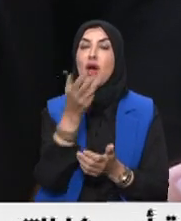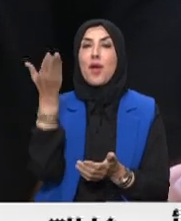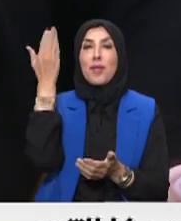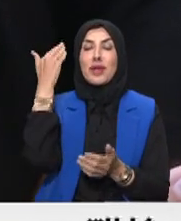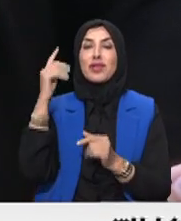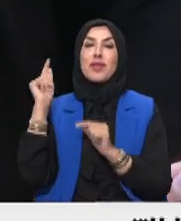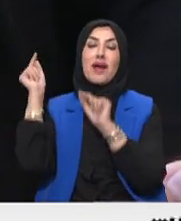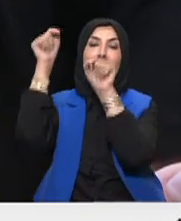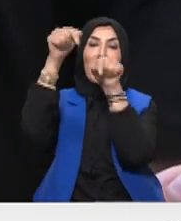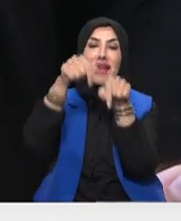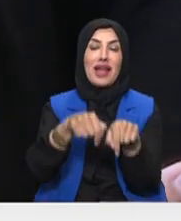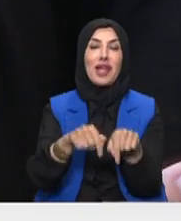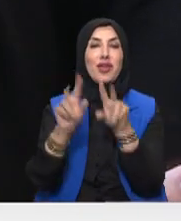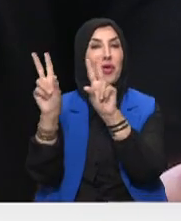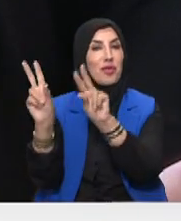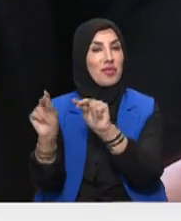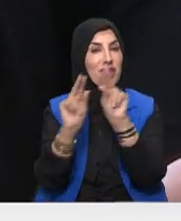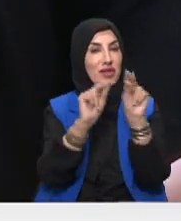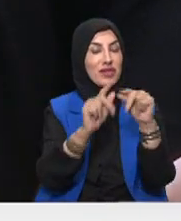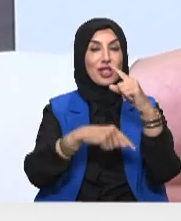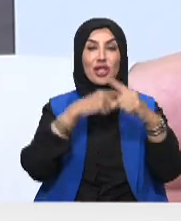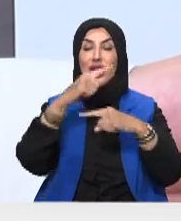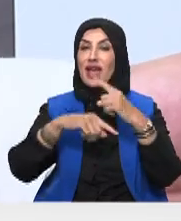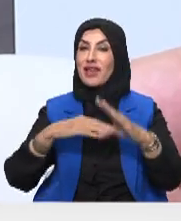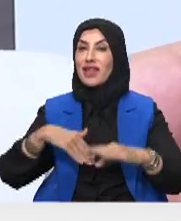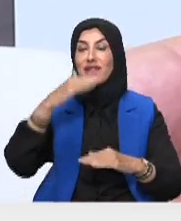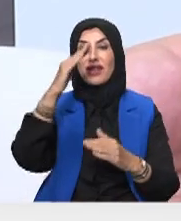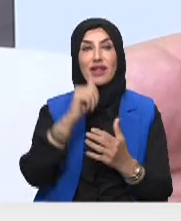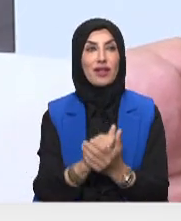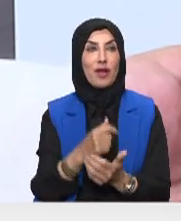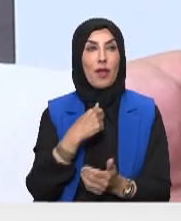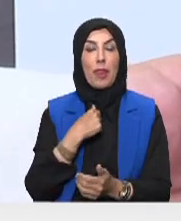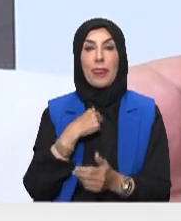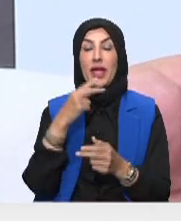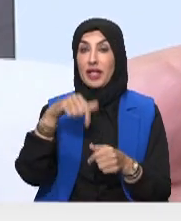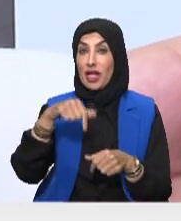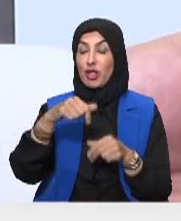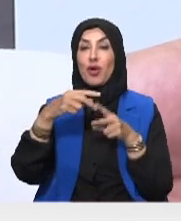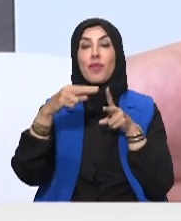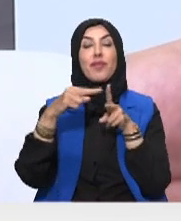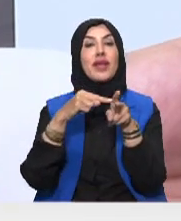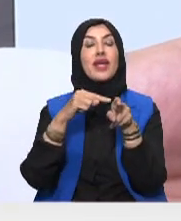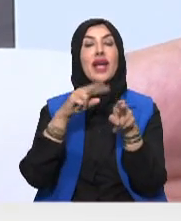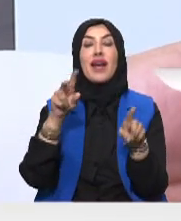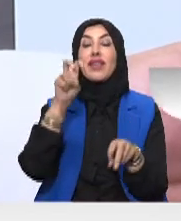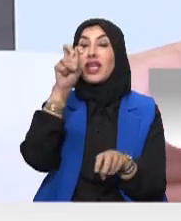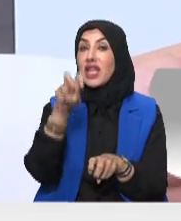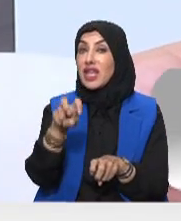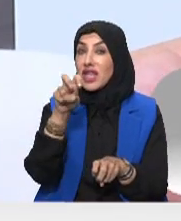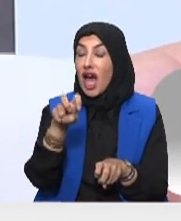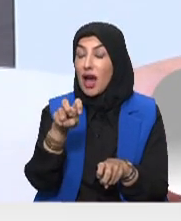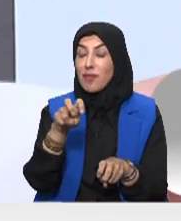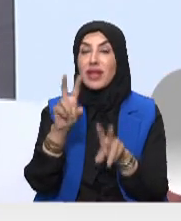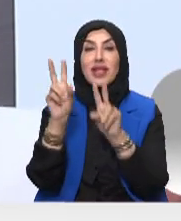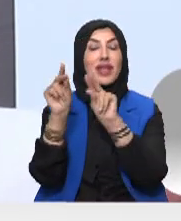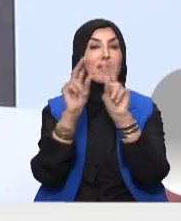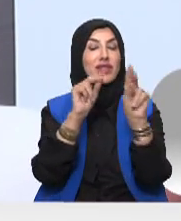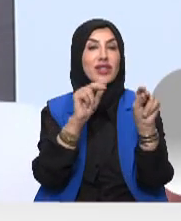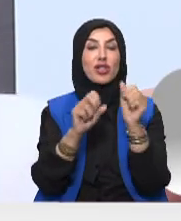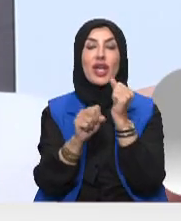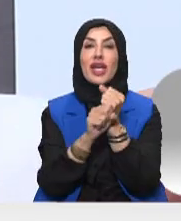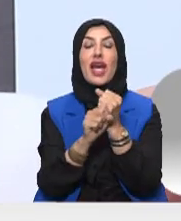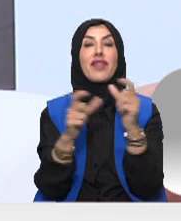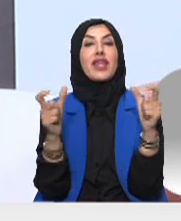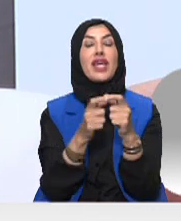وتتطور لمزيد من التقدم والازدهار احنا اليوم نفتتح الفعاليه الثامنه التي يقيمها المجلس الوطني